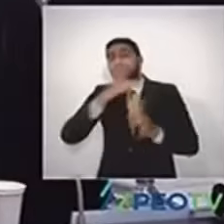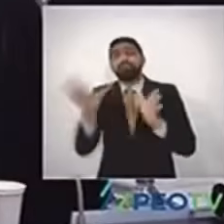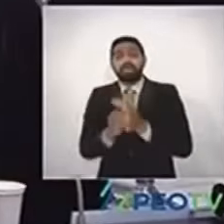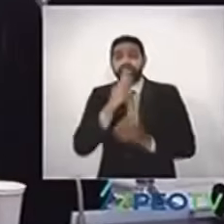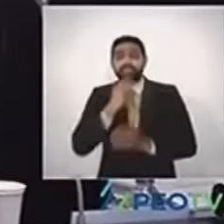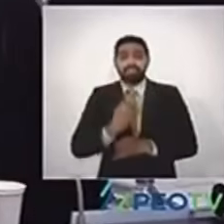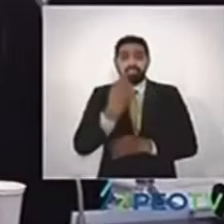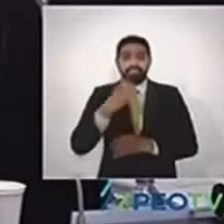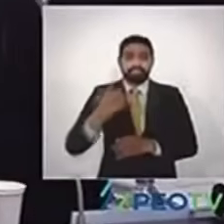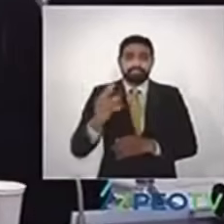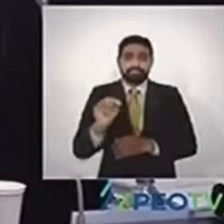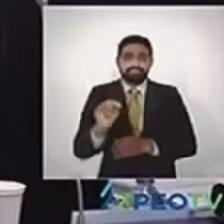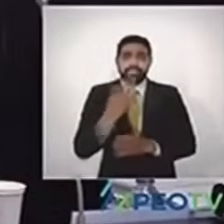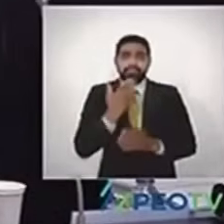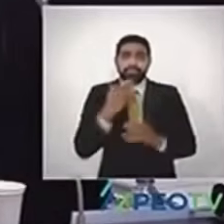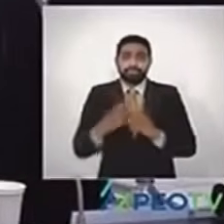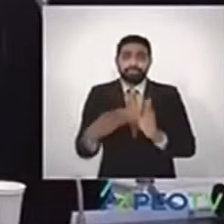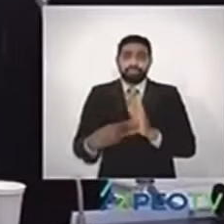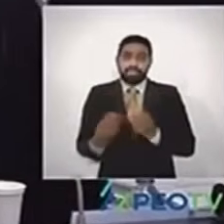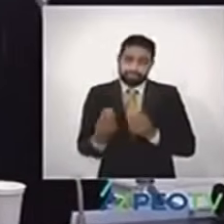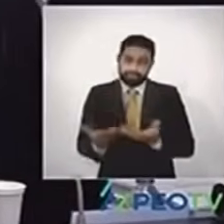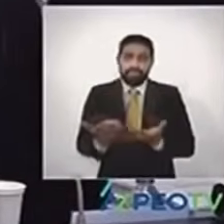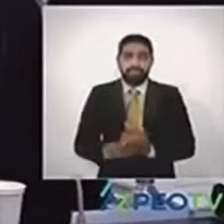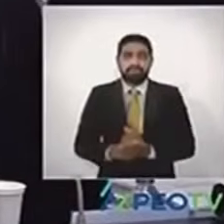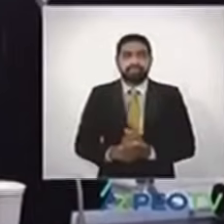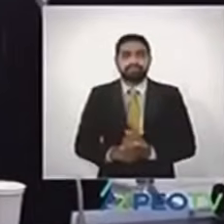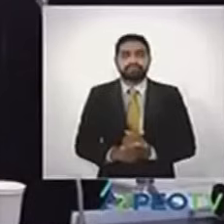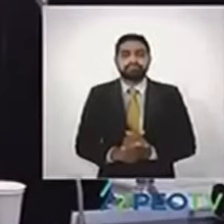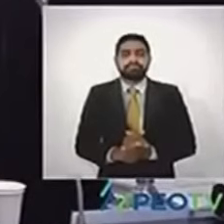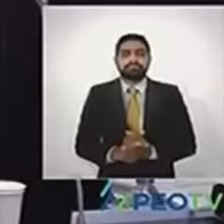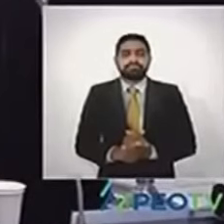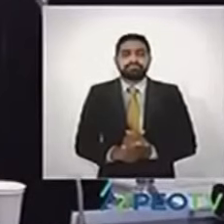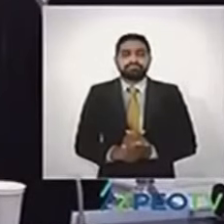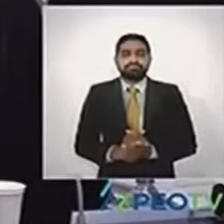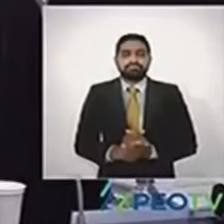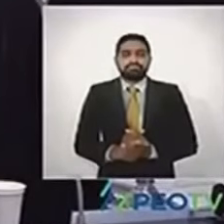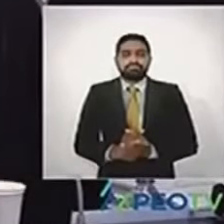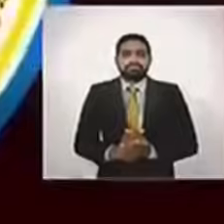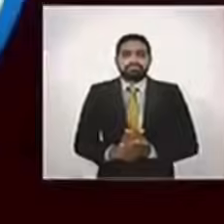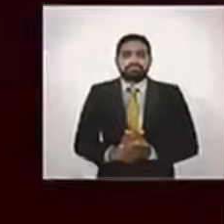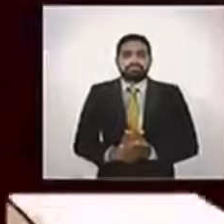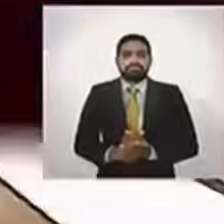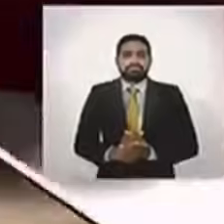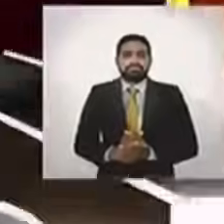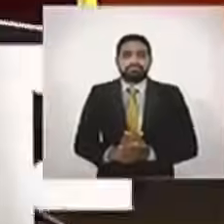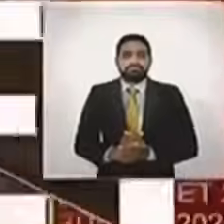මෙන්න මේවැනි ගසා කෑම නිසා තමයි රට ආර්ථික වශයෙන් බරපතල අර්බුදයට යන්නේ.